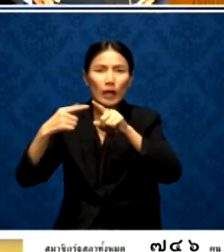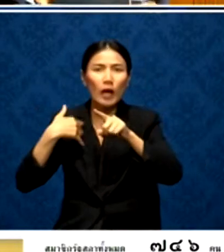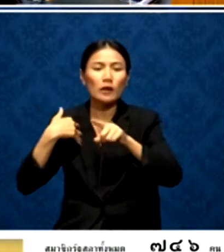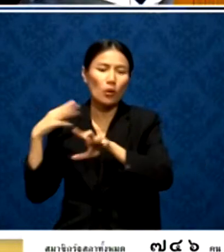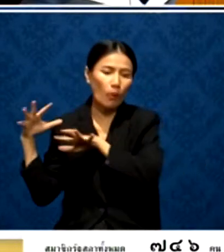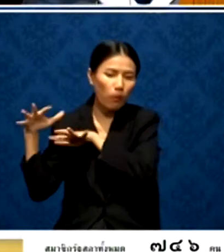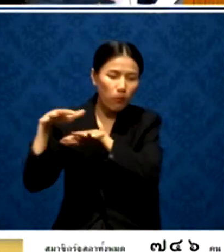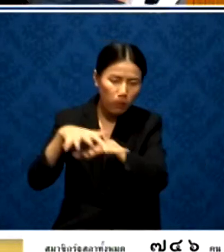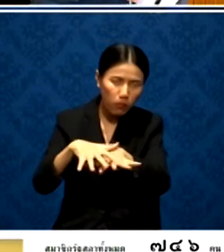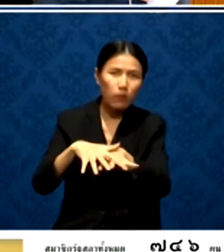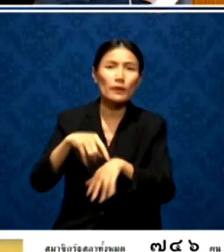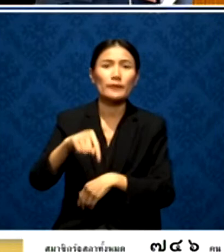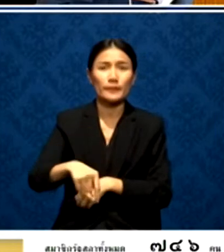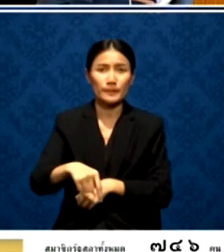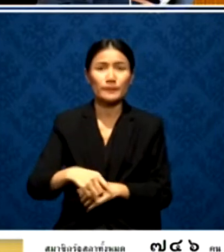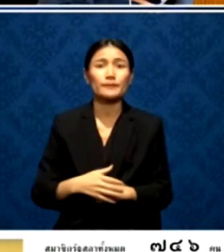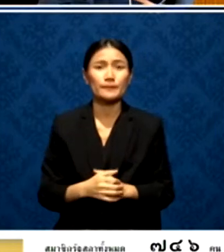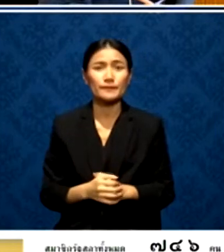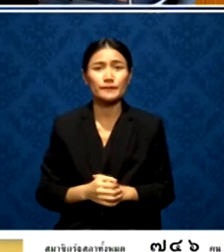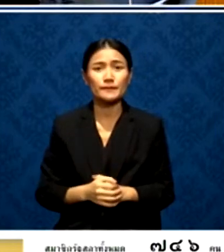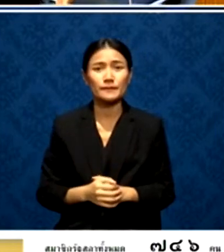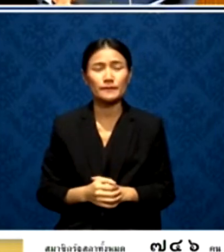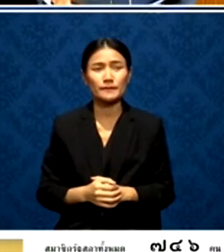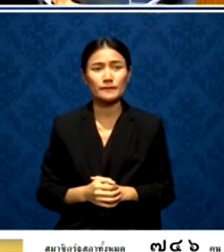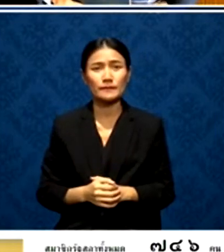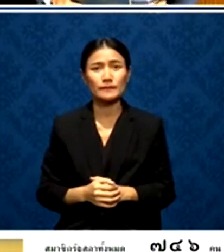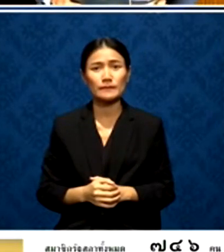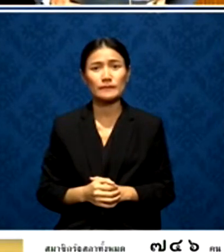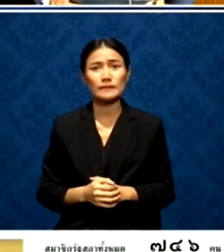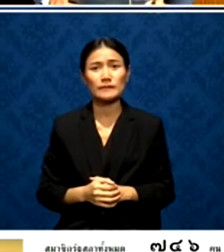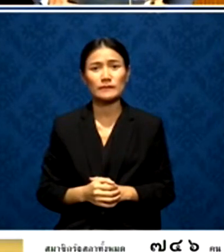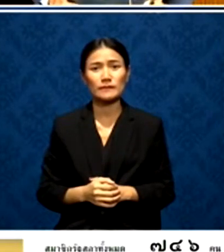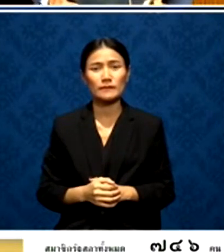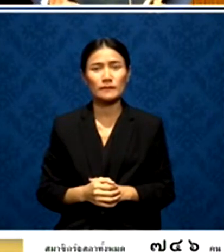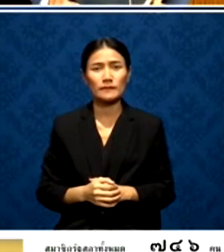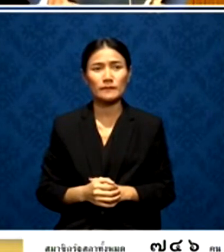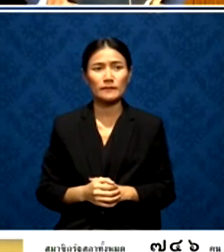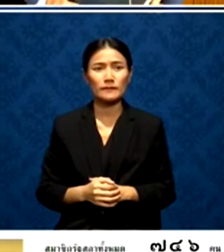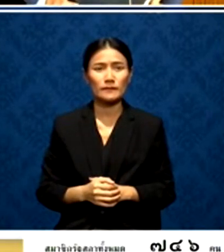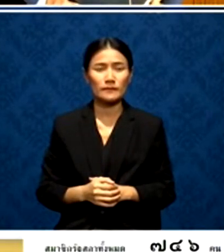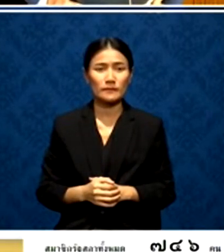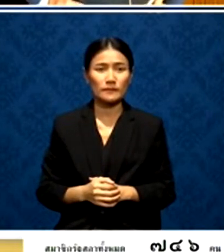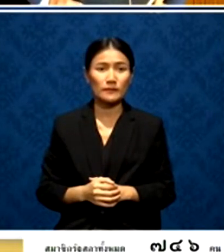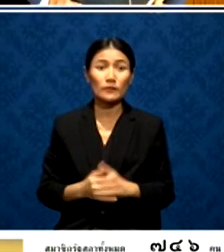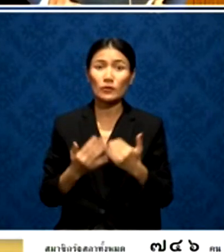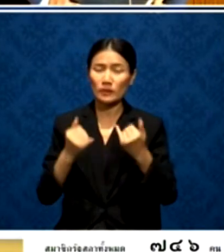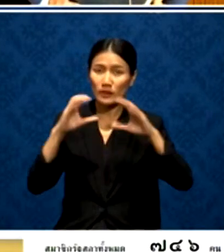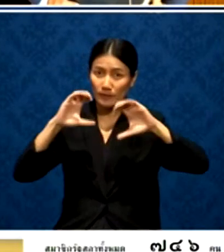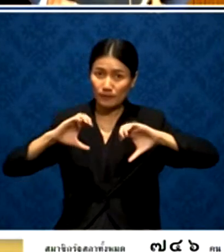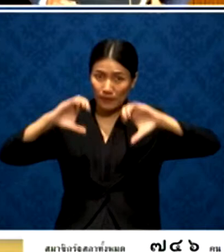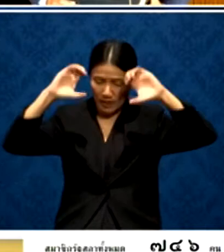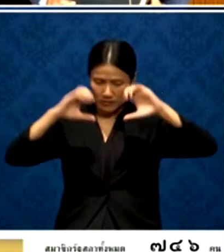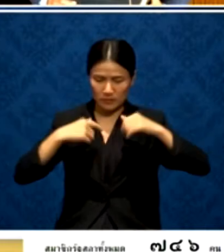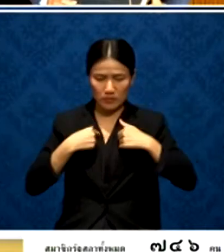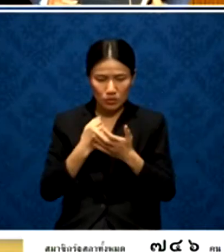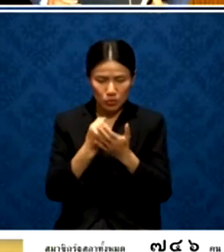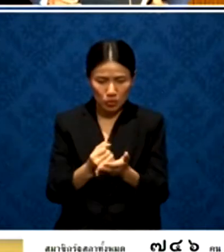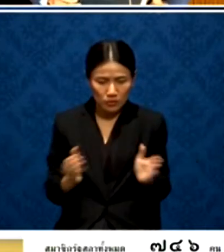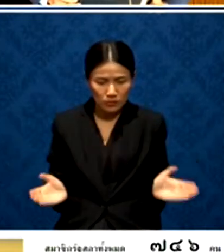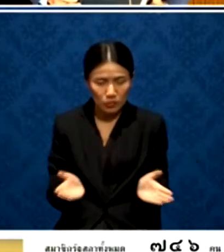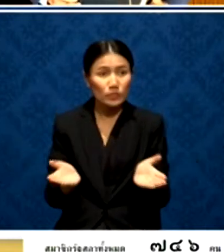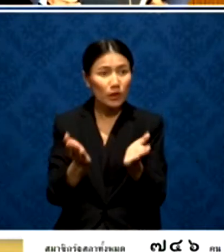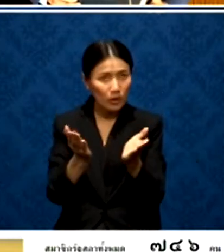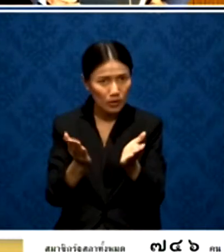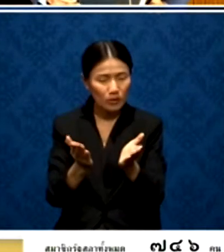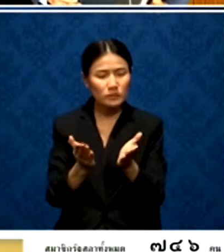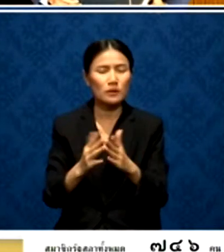าคนี้ในขณะเดียวกันรัฐบาลจะผลักดันการพัฒนาการบริหารจัดการทุกขั้น